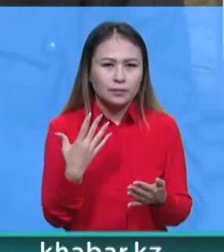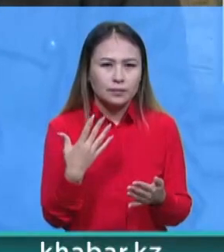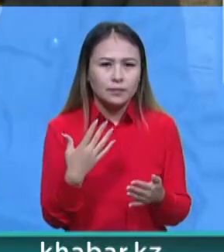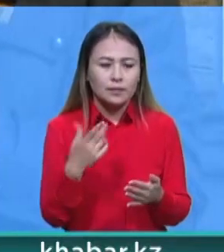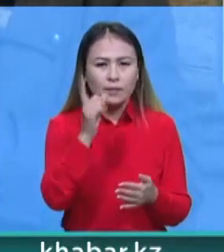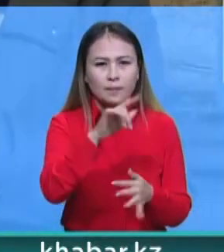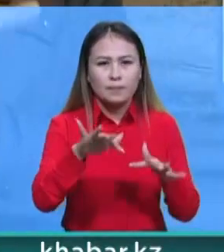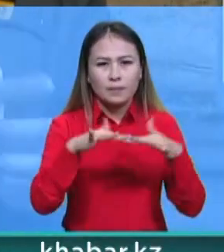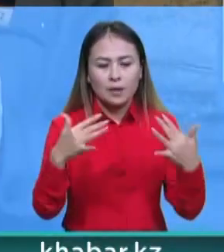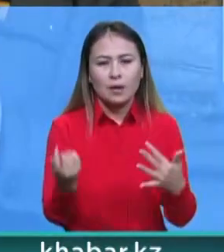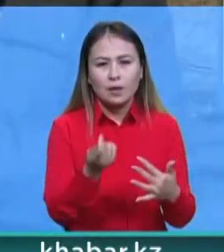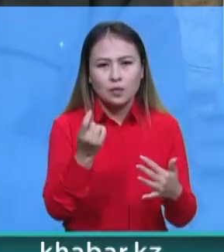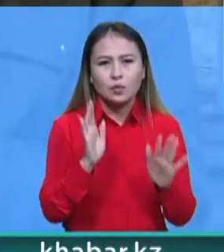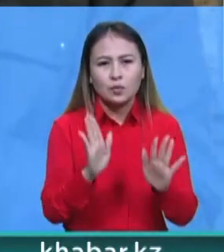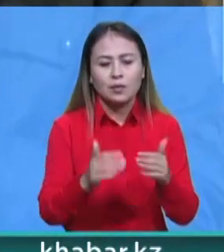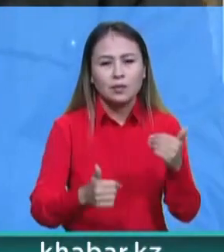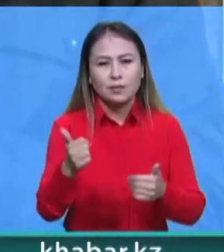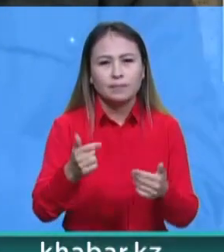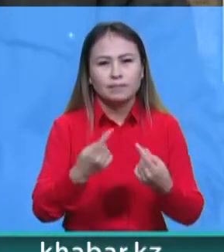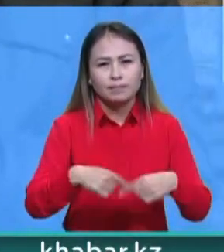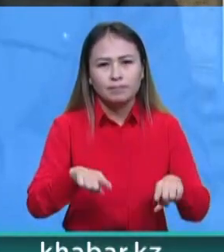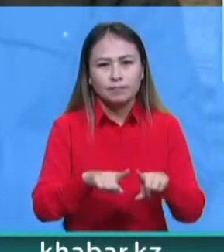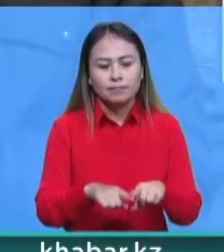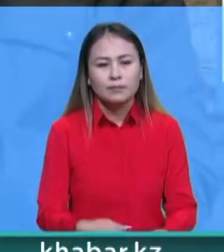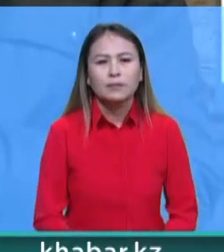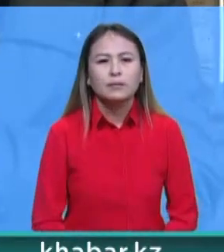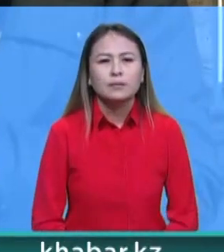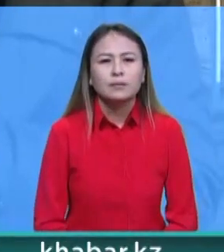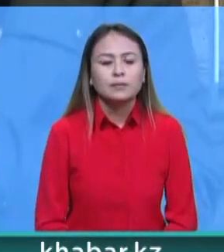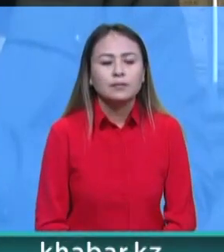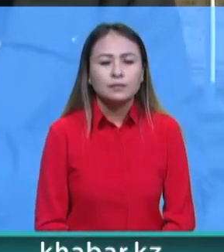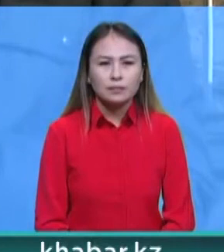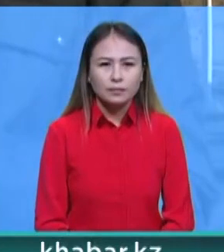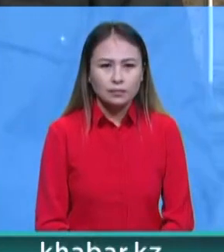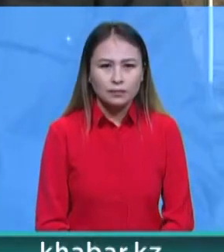саны аз, тек теле көрермендер үшін осындай сайыс ұйымдастырылып жатыр. Динара, мендегі бар ақпарат осы,